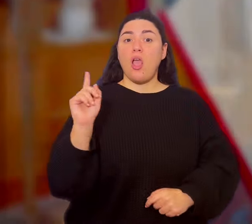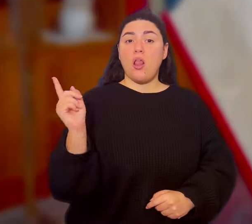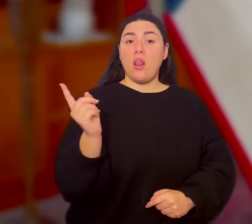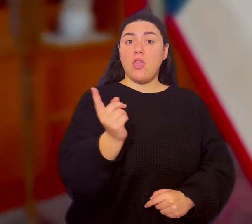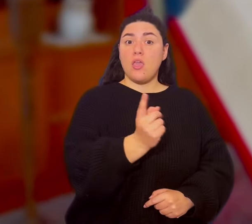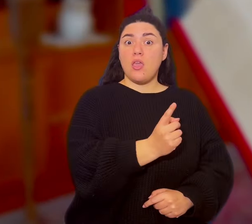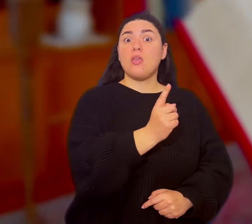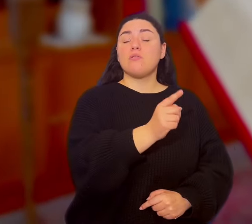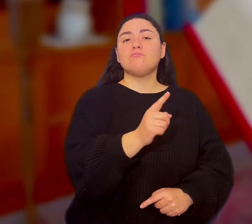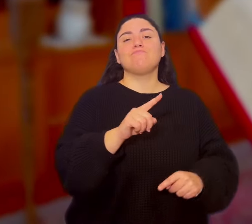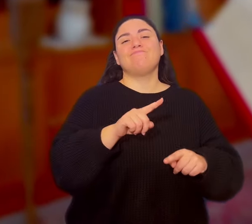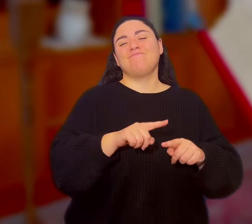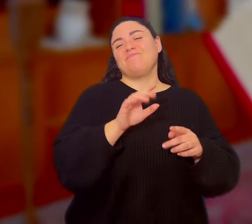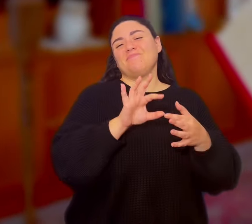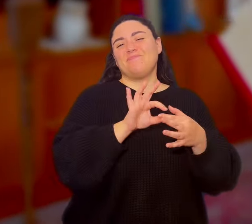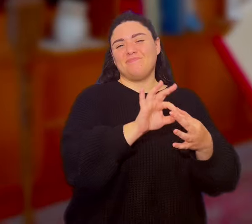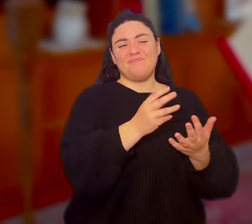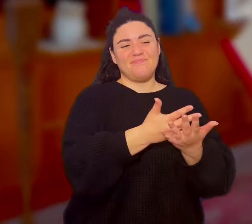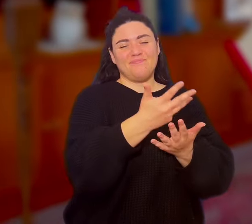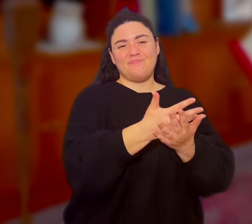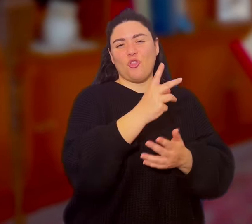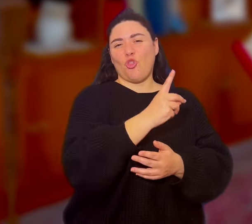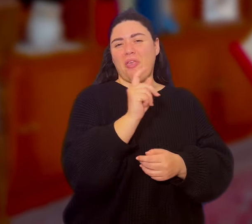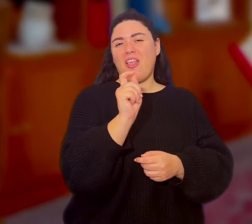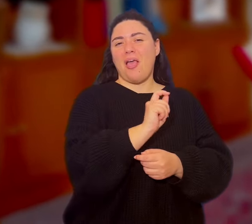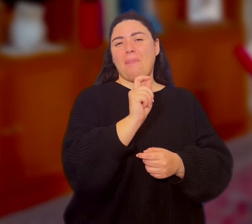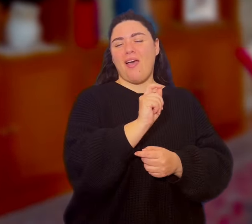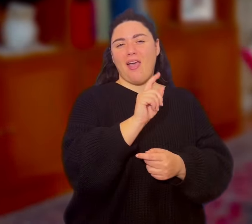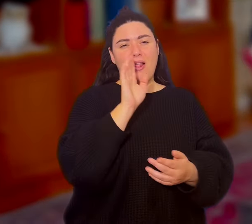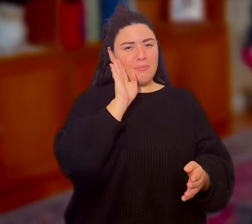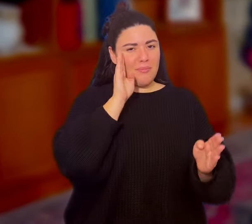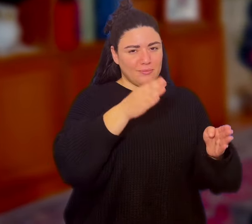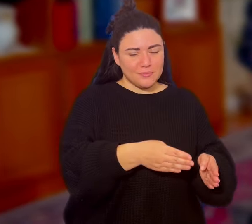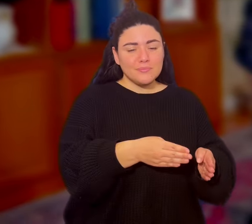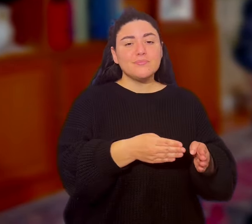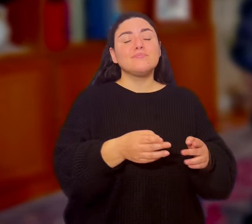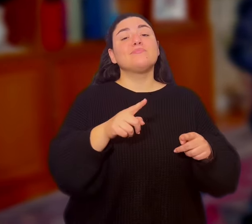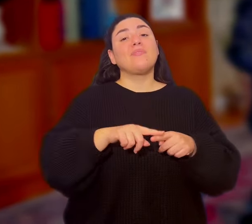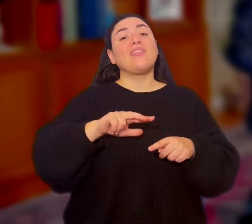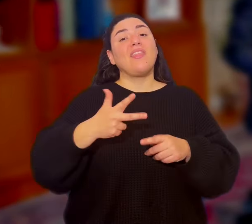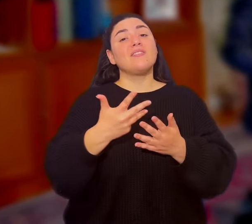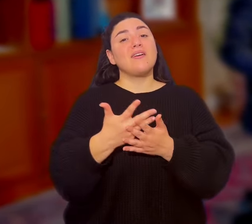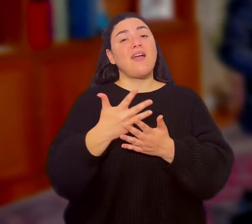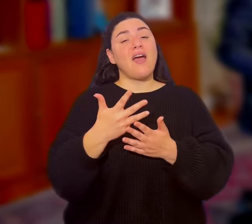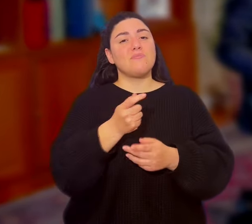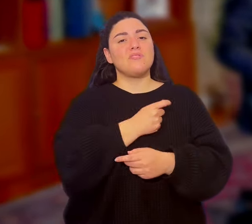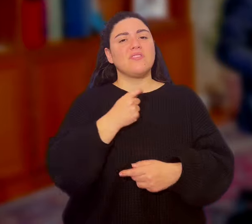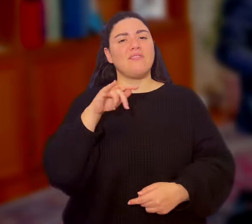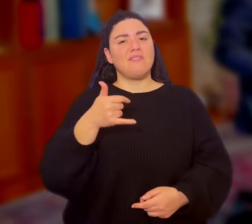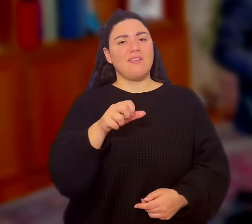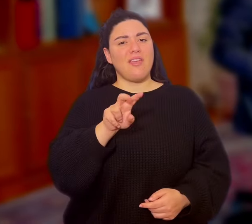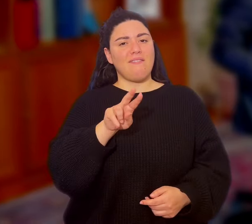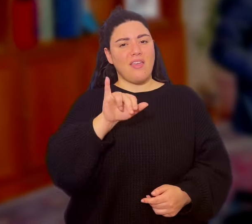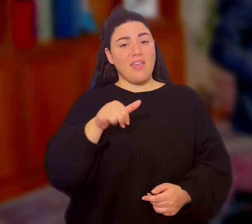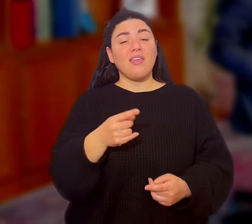poi segue la liturgia della parola di questa domenica delle Palme e con il terzo carmele servo di iavè